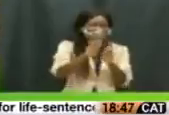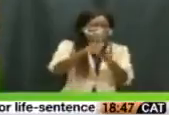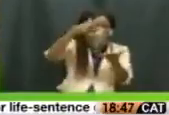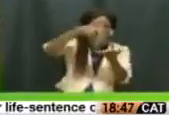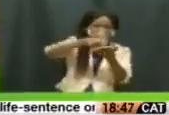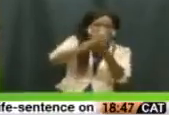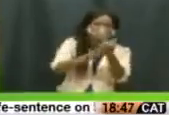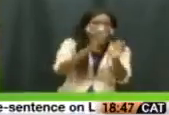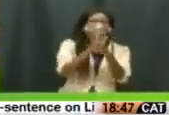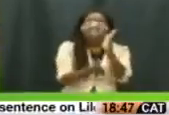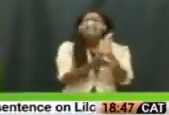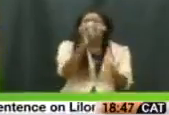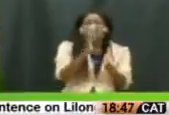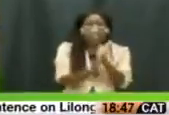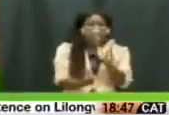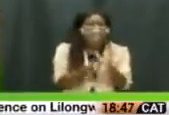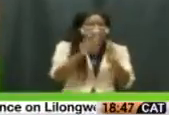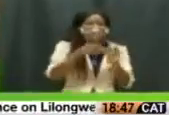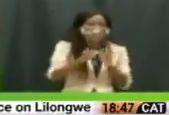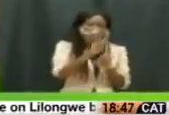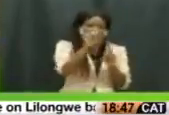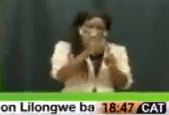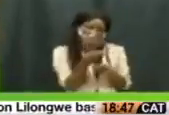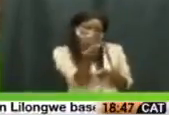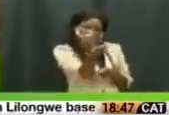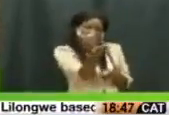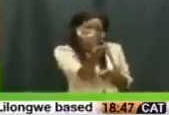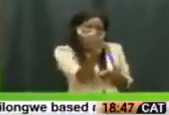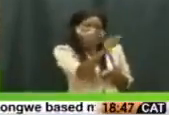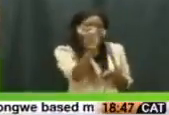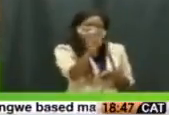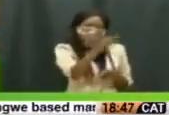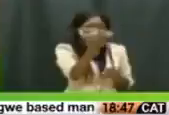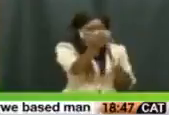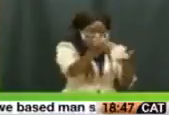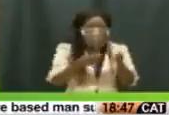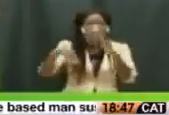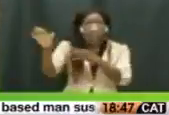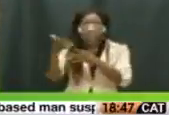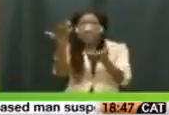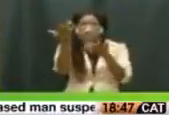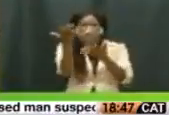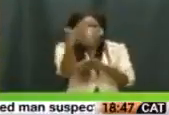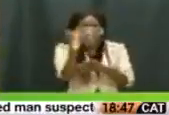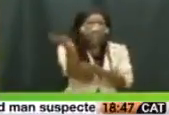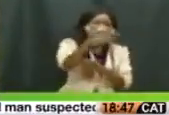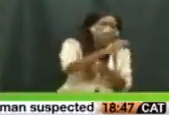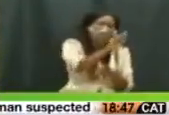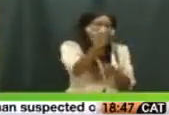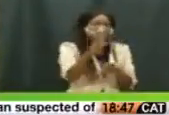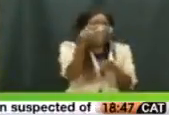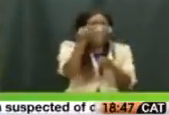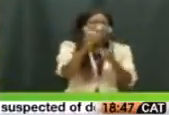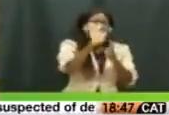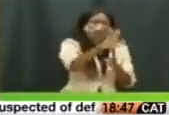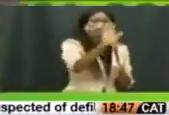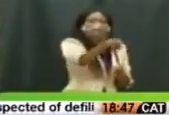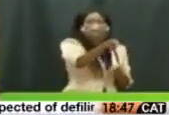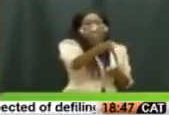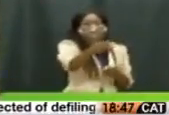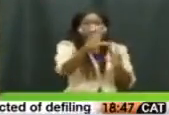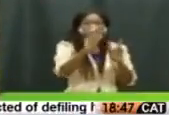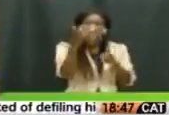sakarabu ndetu kupempani kuti bank leadership ikale ndi responsibility ngati ndirama